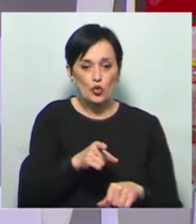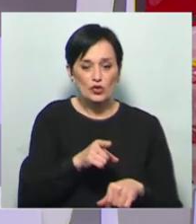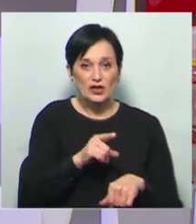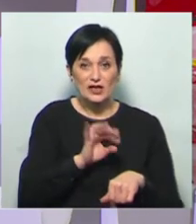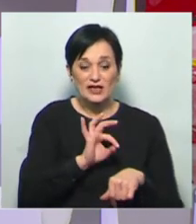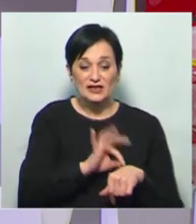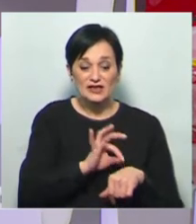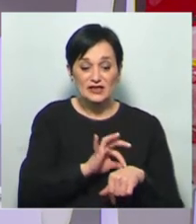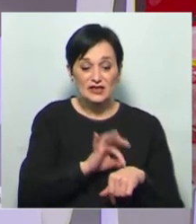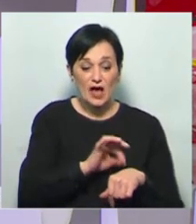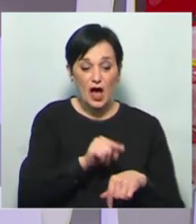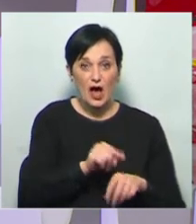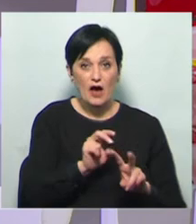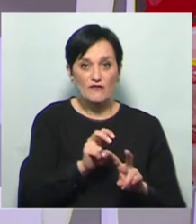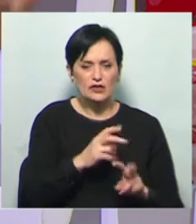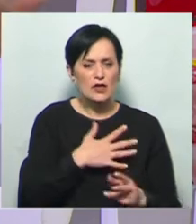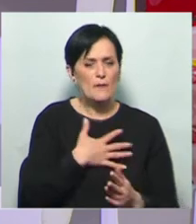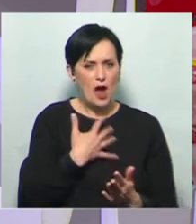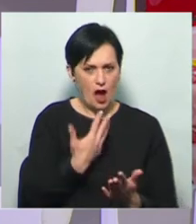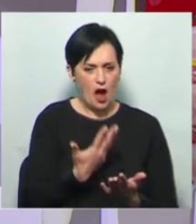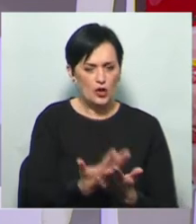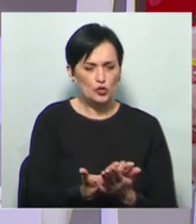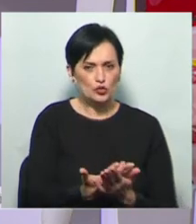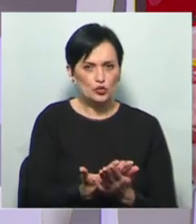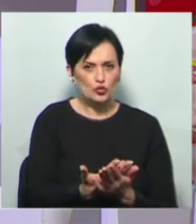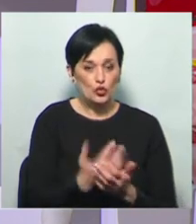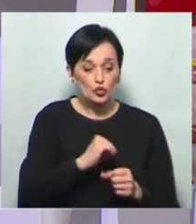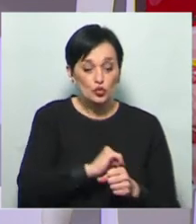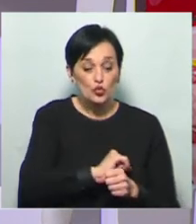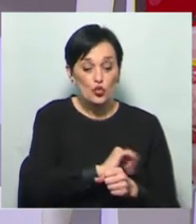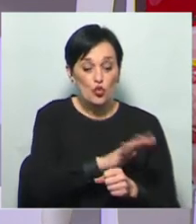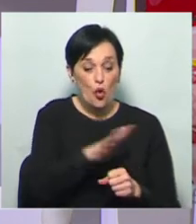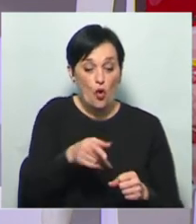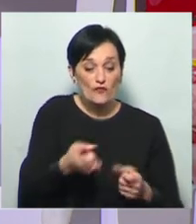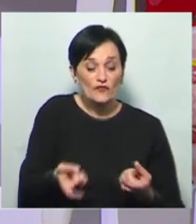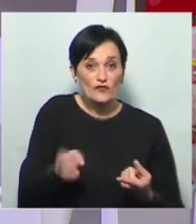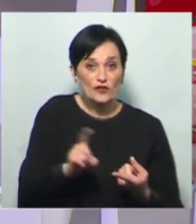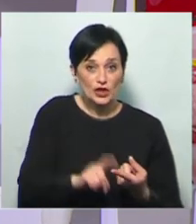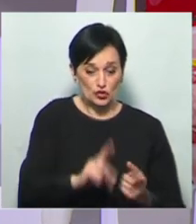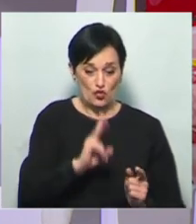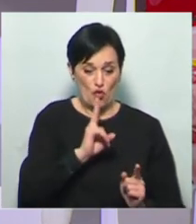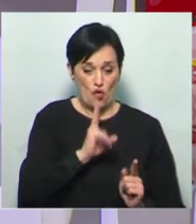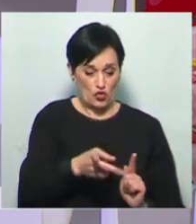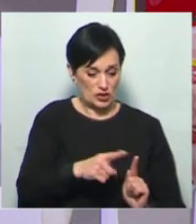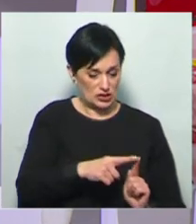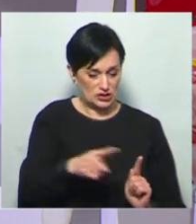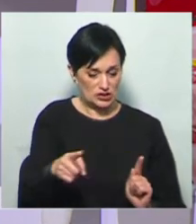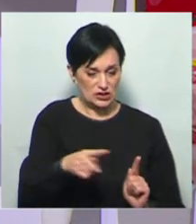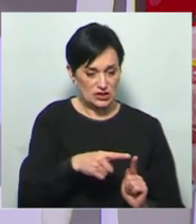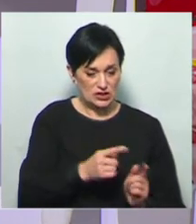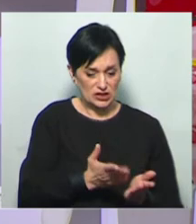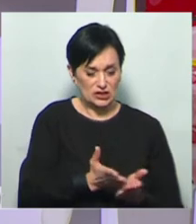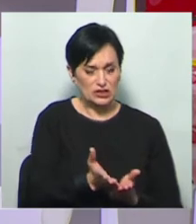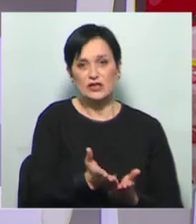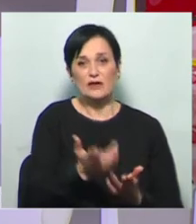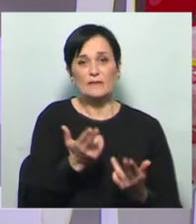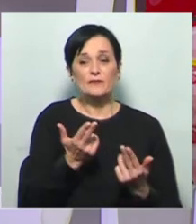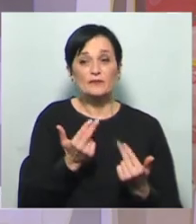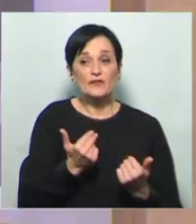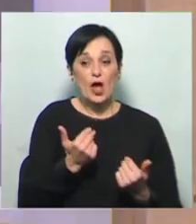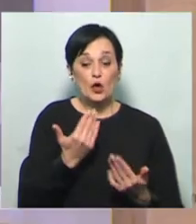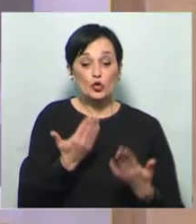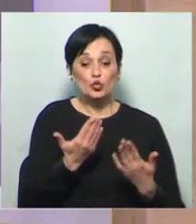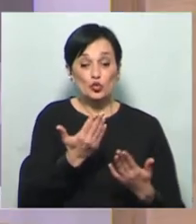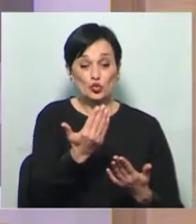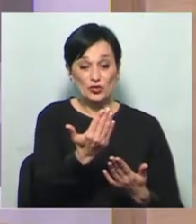დაავადება აქტუალური გახდა COVID-ის პირობებში, უკანასკნელი 2 წლის განმავლობაში. და თუ დაუბრუნდებით